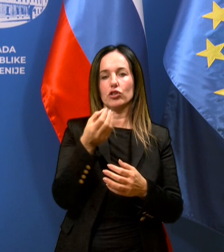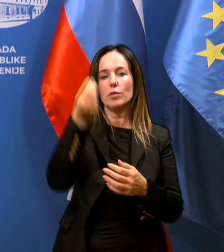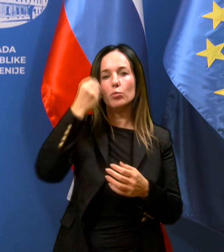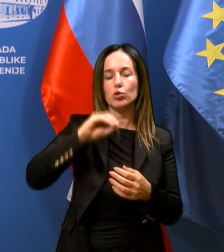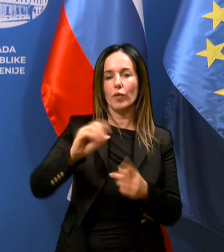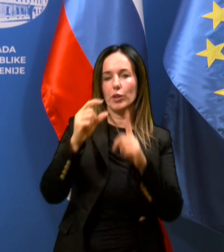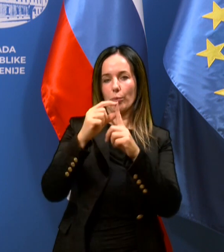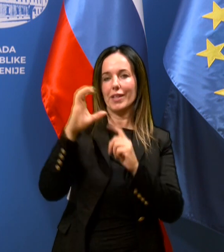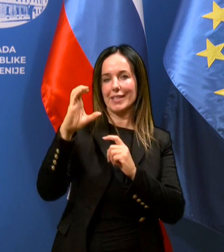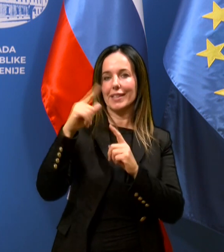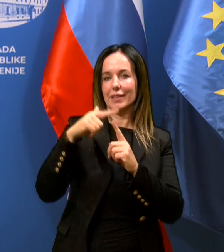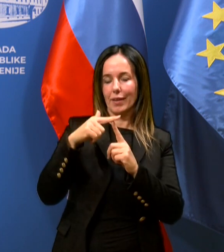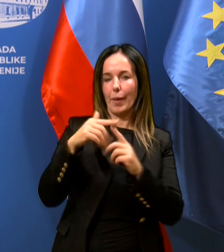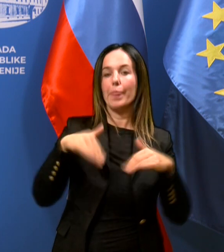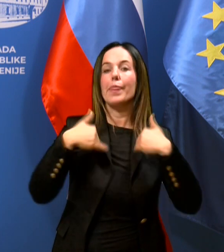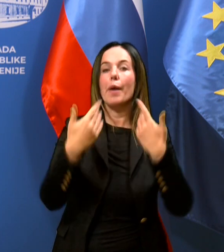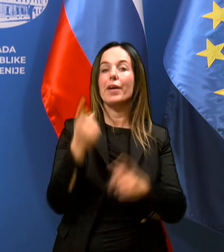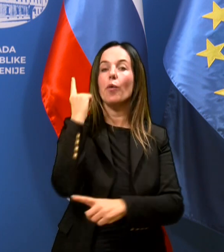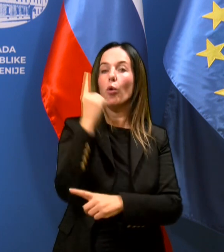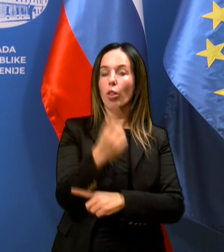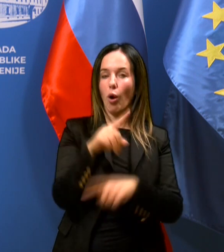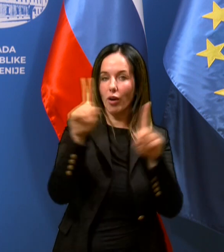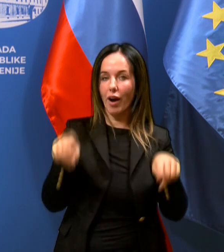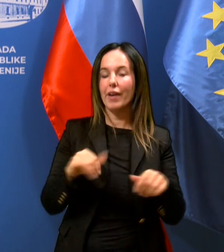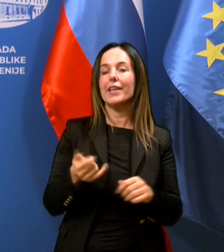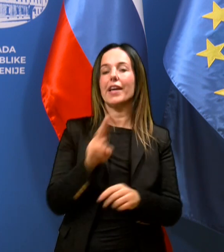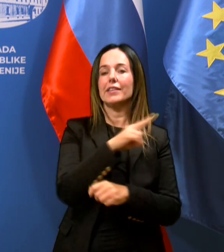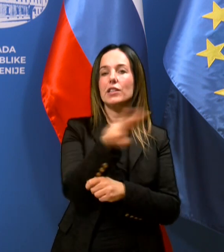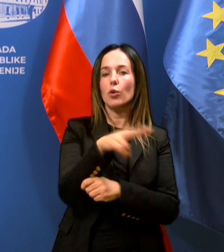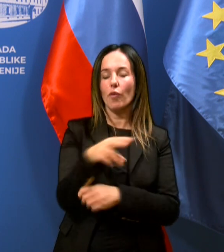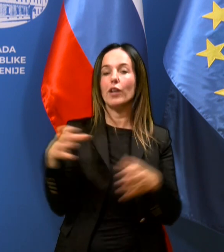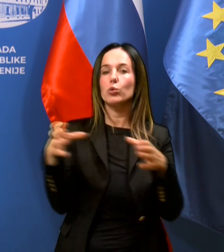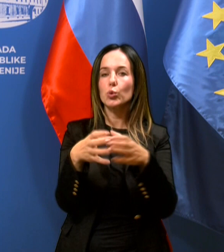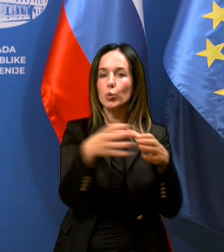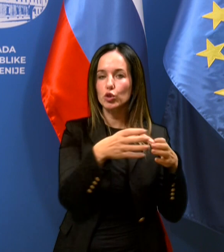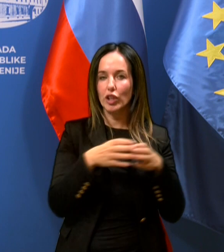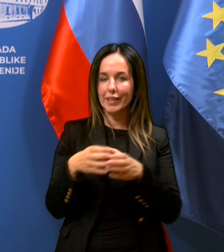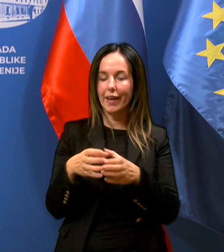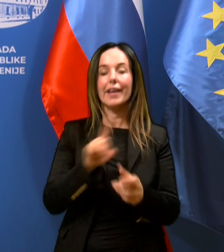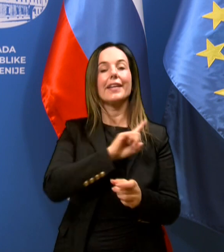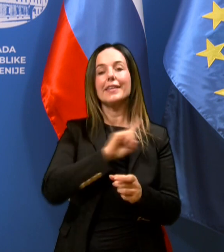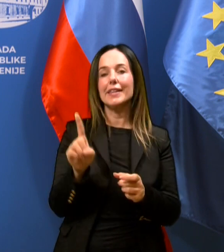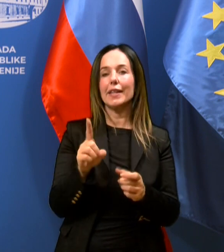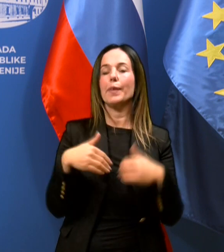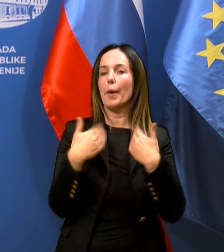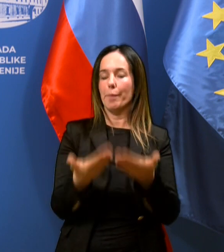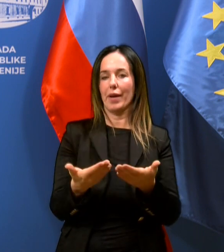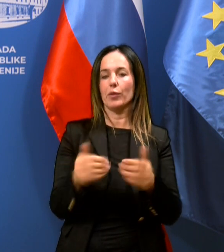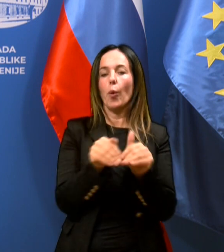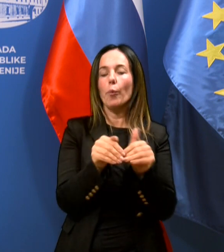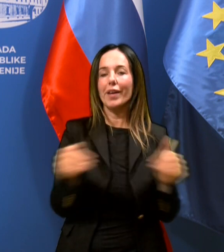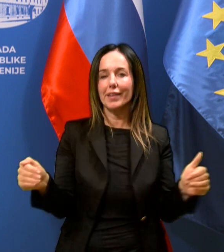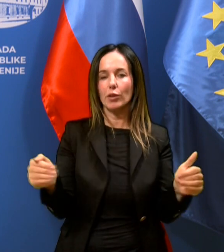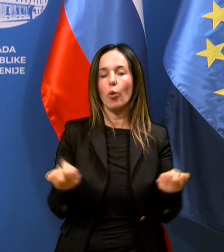PCT. Namen odloka je nadzorovano druženje, nikakor ni namen omejitev gospodarske